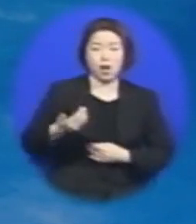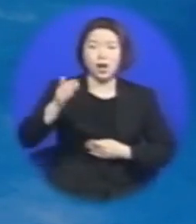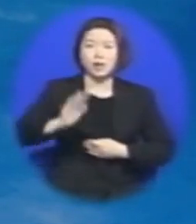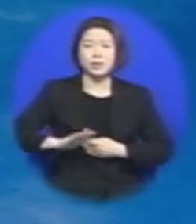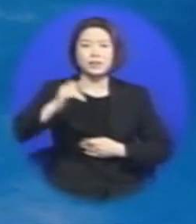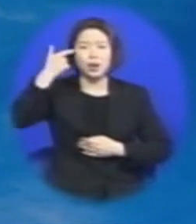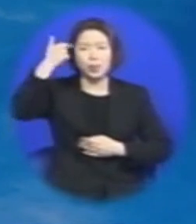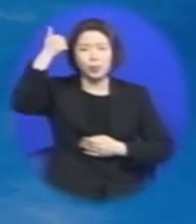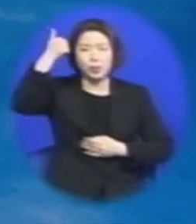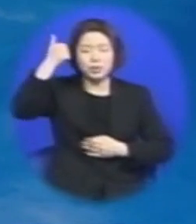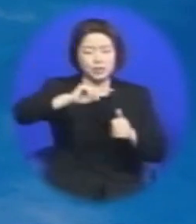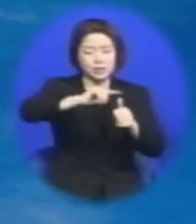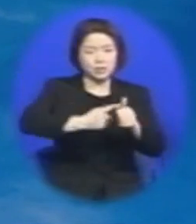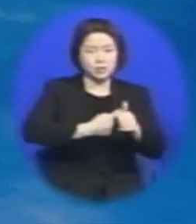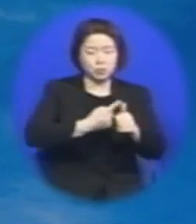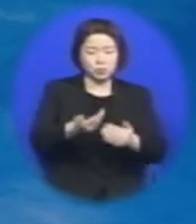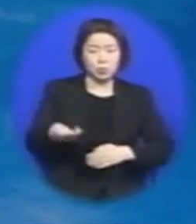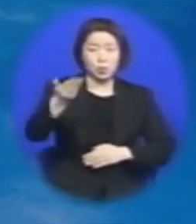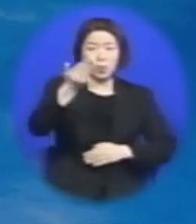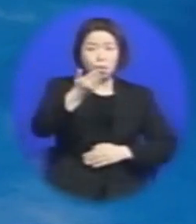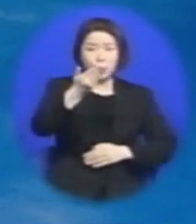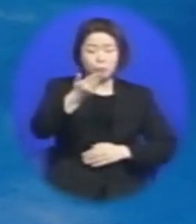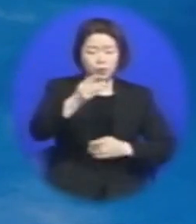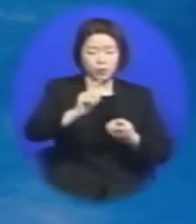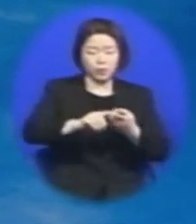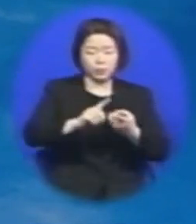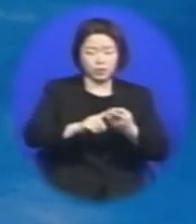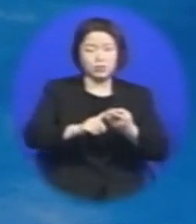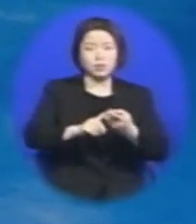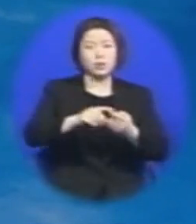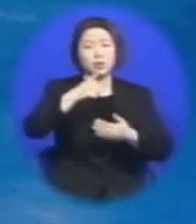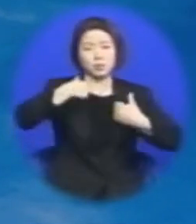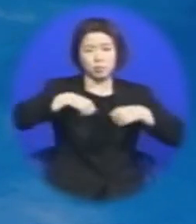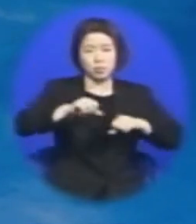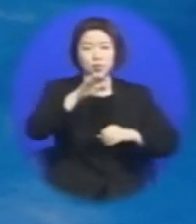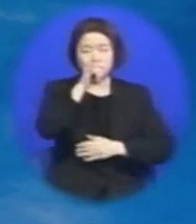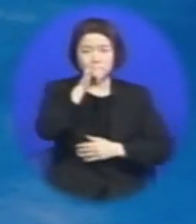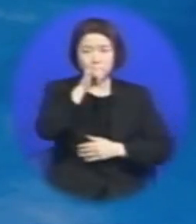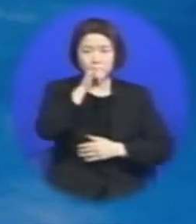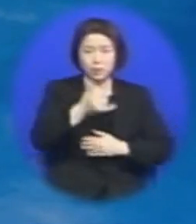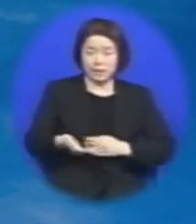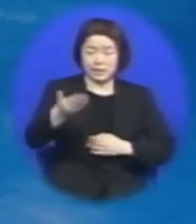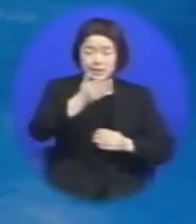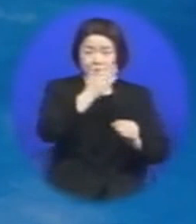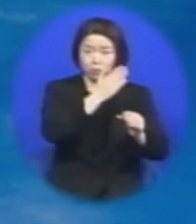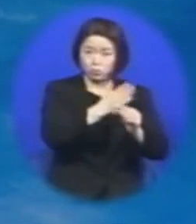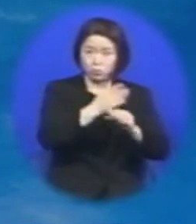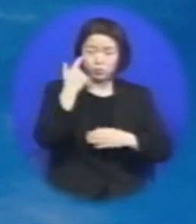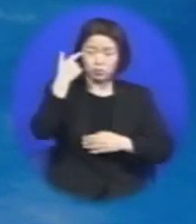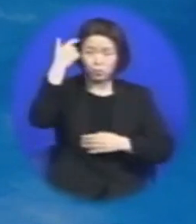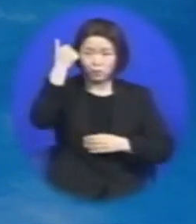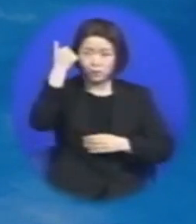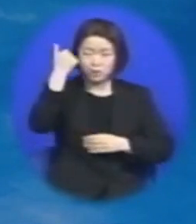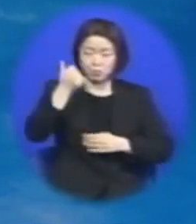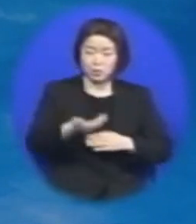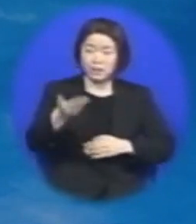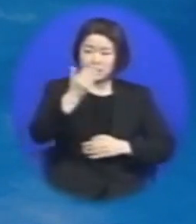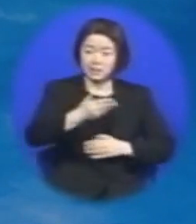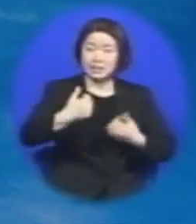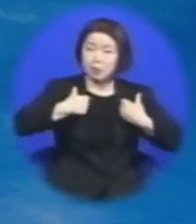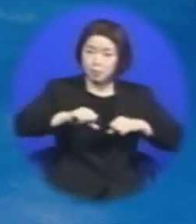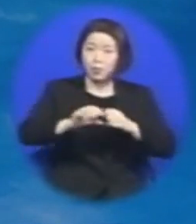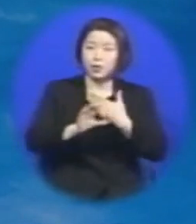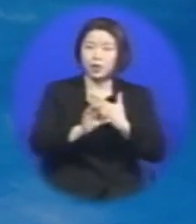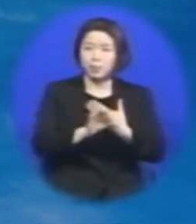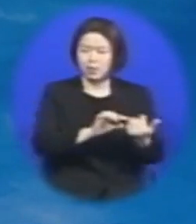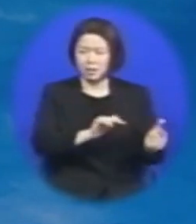목사님이 스스로 진급을 포기하셨습니다 진급 중에 있는 목사님이 진급을 포기하면 여러 가지 어려운 문제를